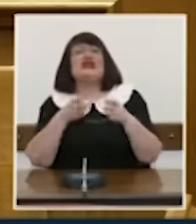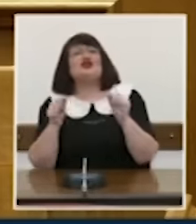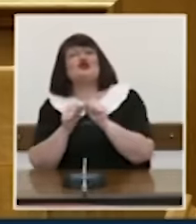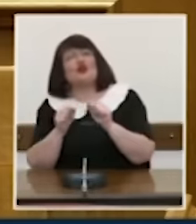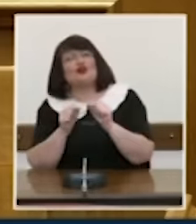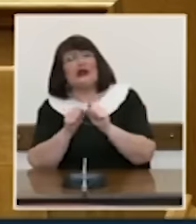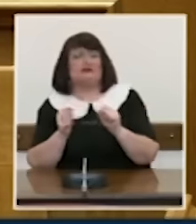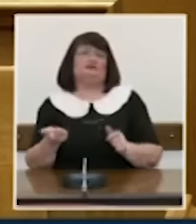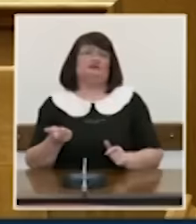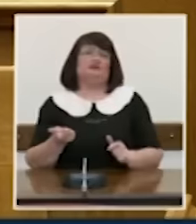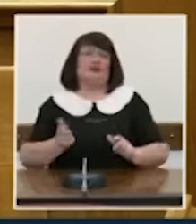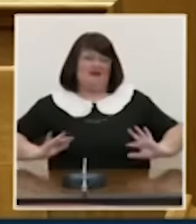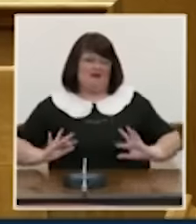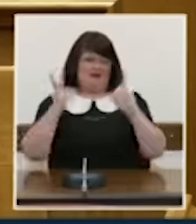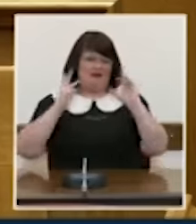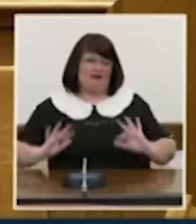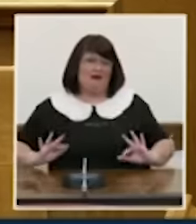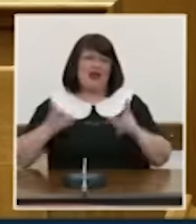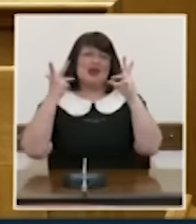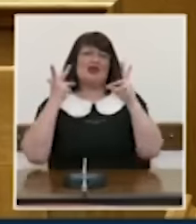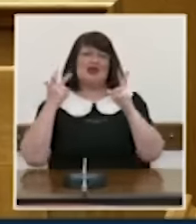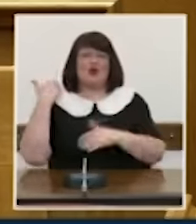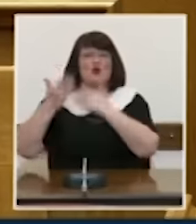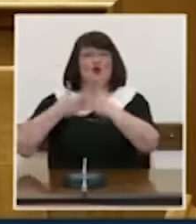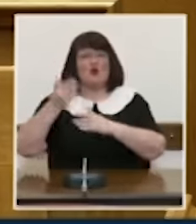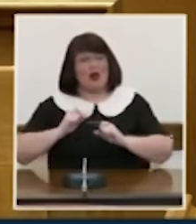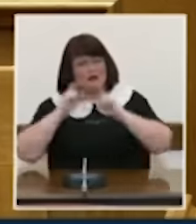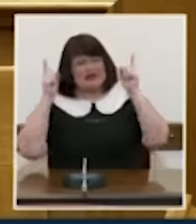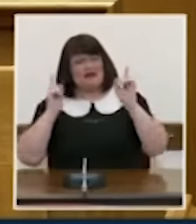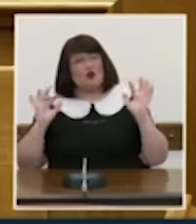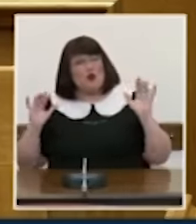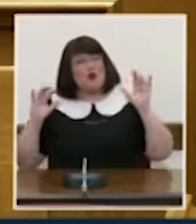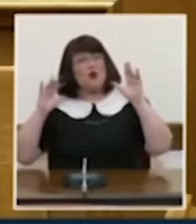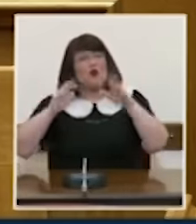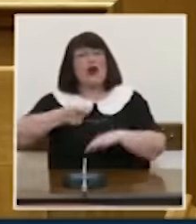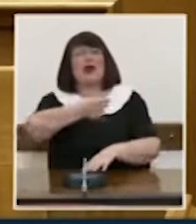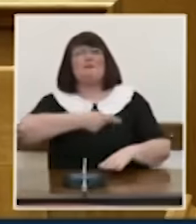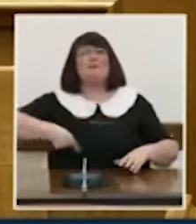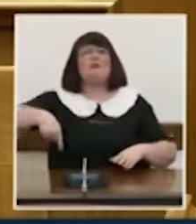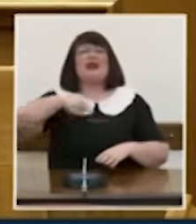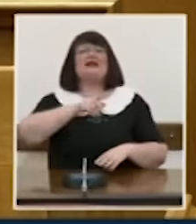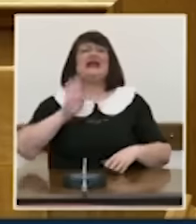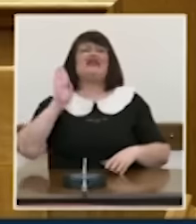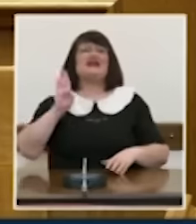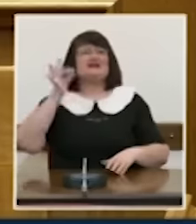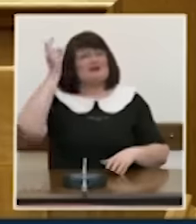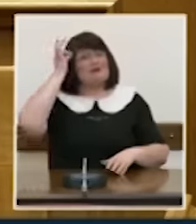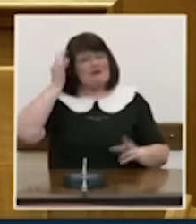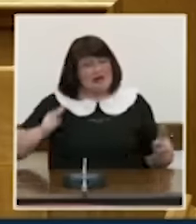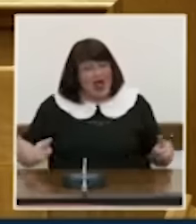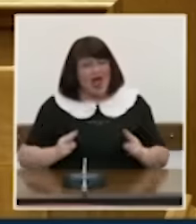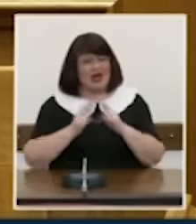μεγαλύτερες απεργίες των τελευταίων δεκαετιών και πλημμύρισαν την πλατεία της Βαστήλης στο Παρίσι, αλλά και σε όλες